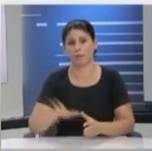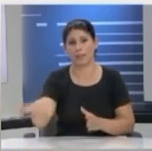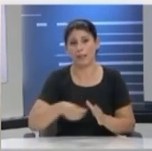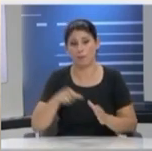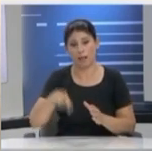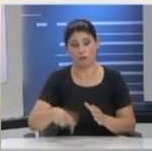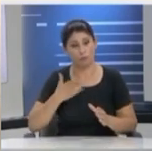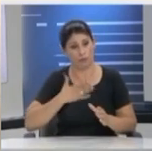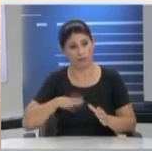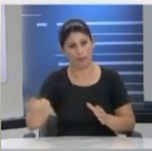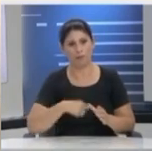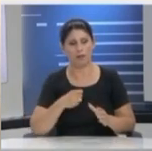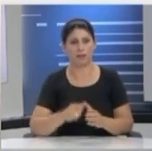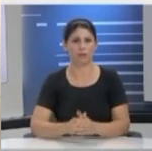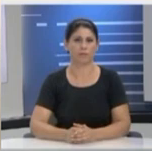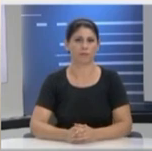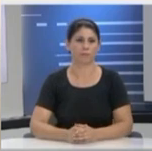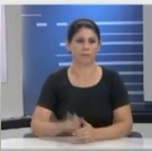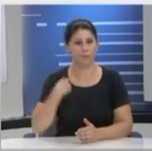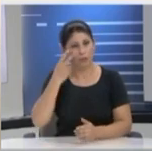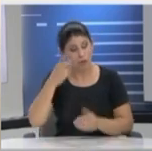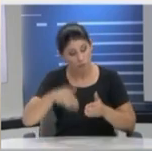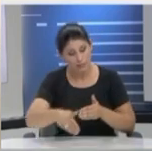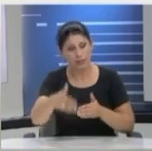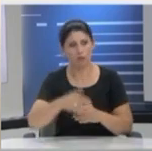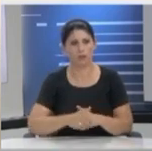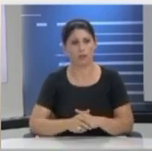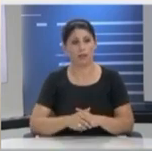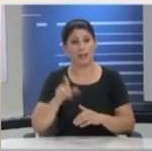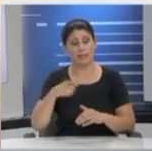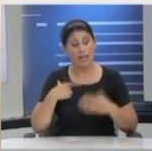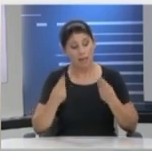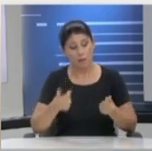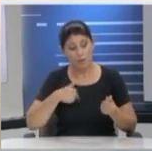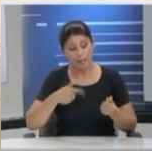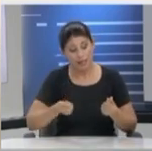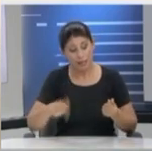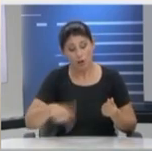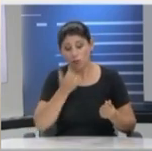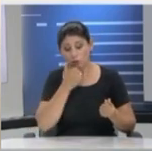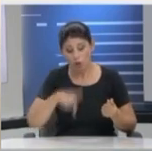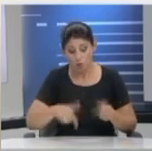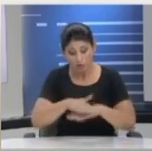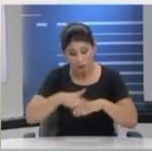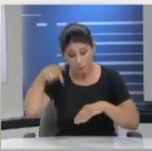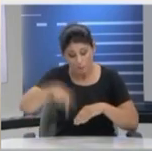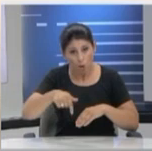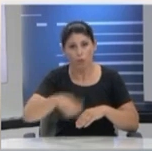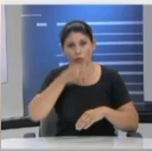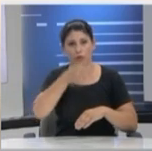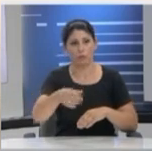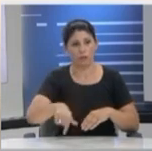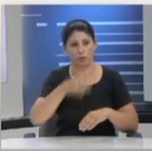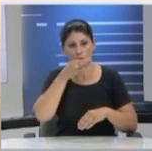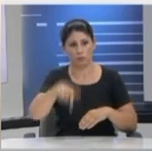για να πάρετε αυτό που θέλετε να πάρετε. Θα το δούμε σε λίγο. Και εύχομαι να κάνω λάθος εγώ. Και θα ζητήσω από εγώ συγγνώμη για αυτά που